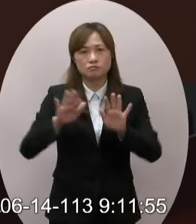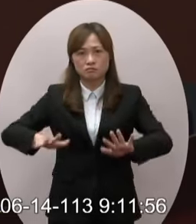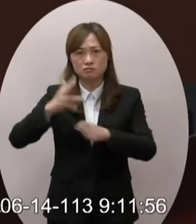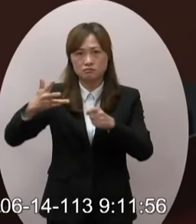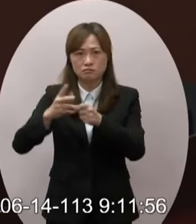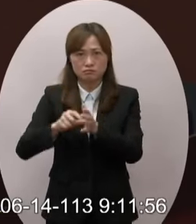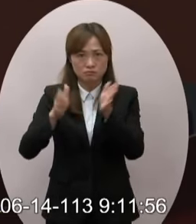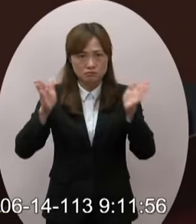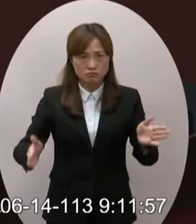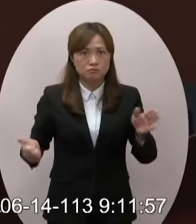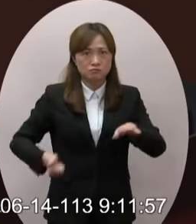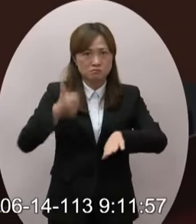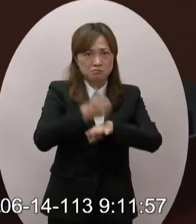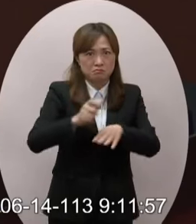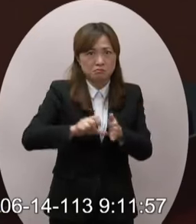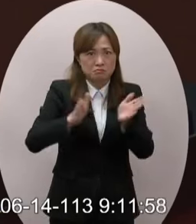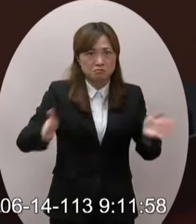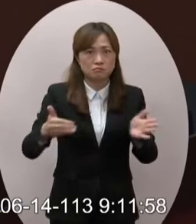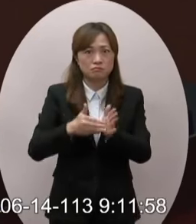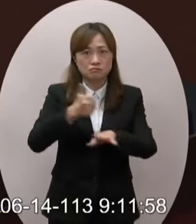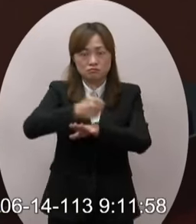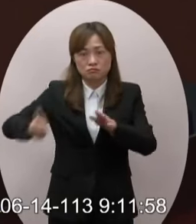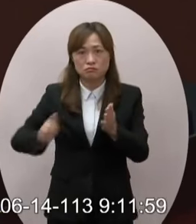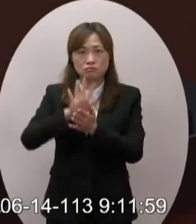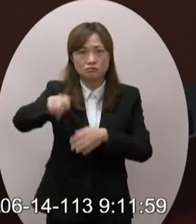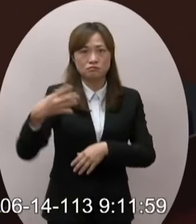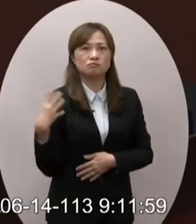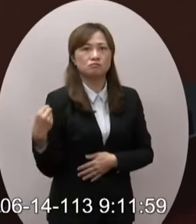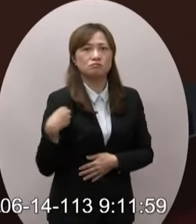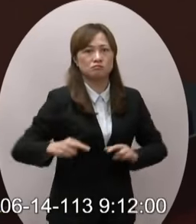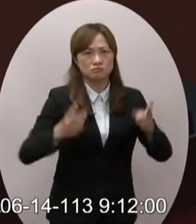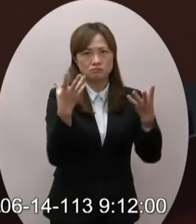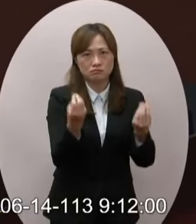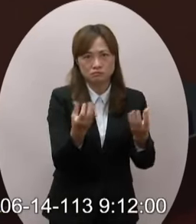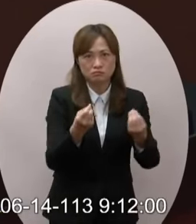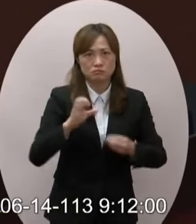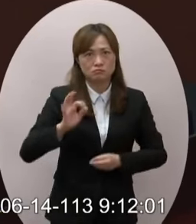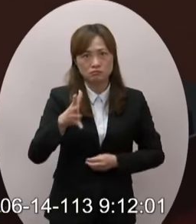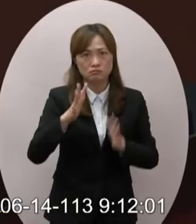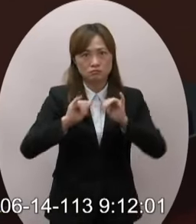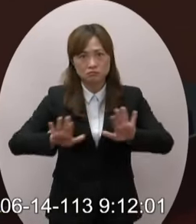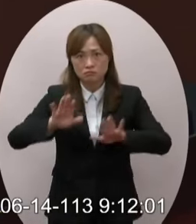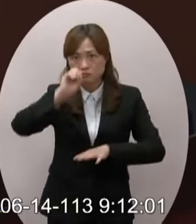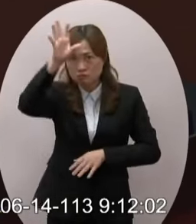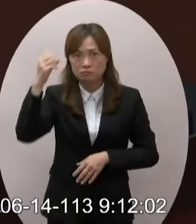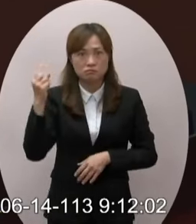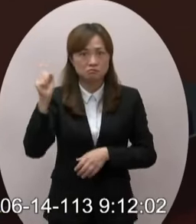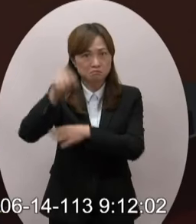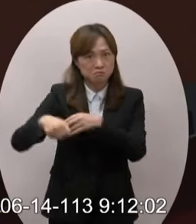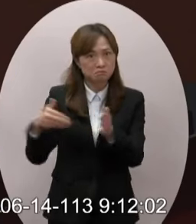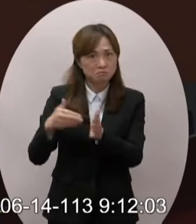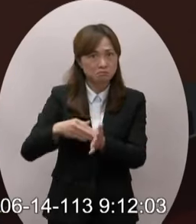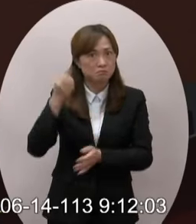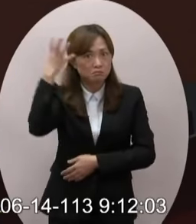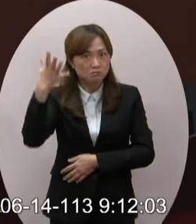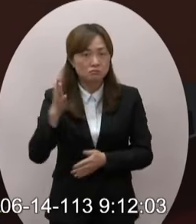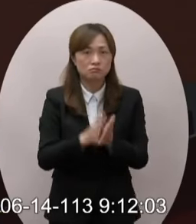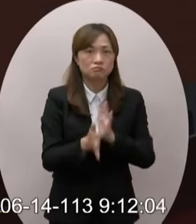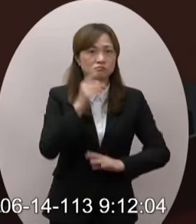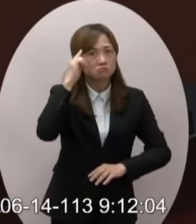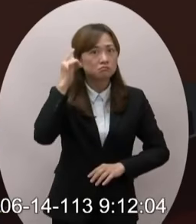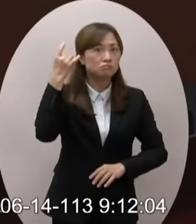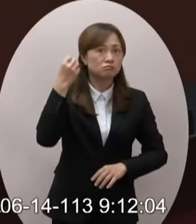执政，到他卸任后毫无动静，不知道是民进党忘记了承诺，还是想不起来